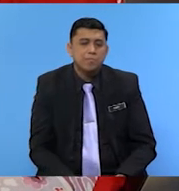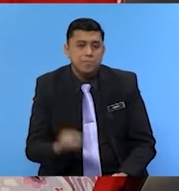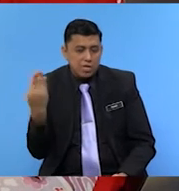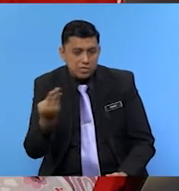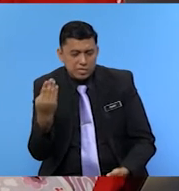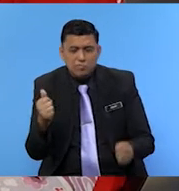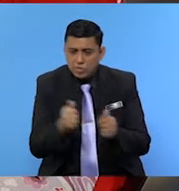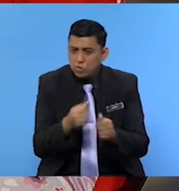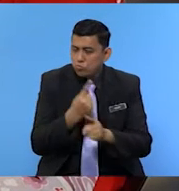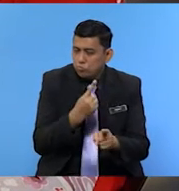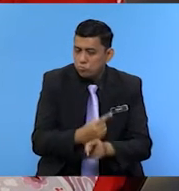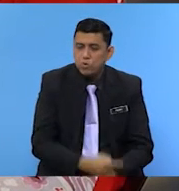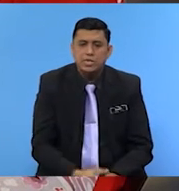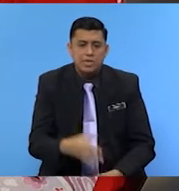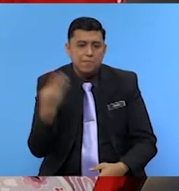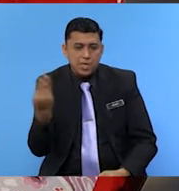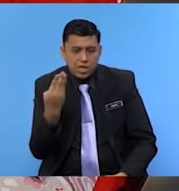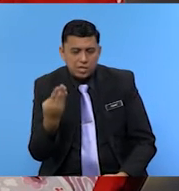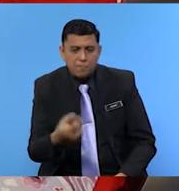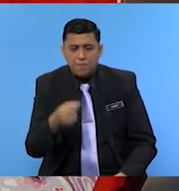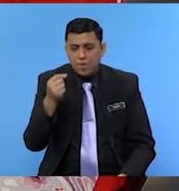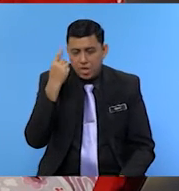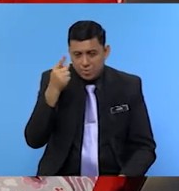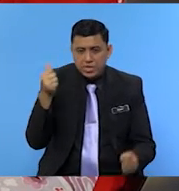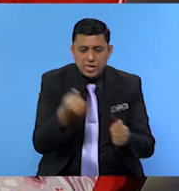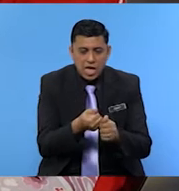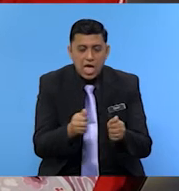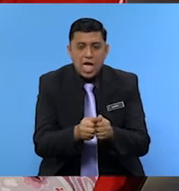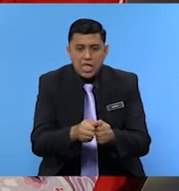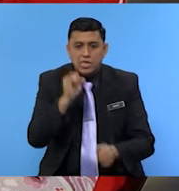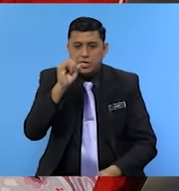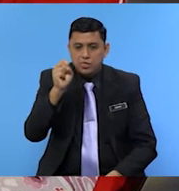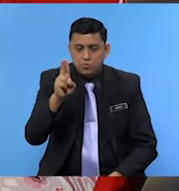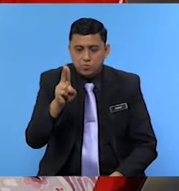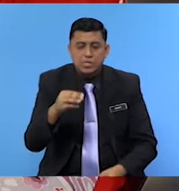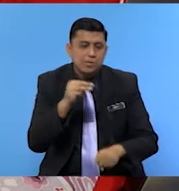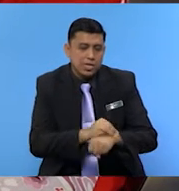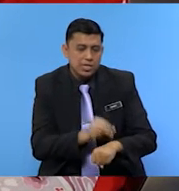dan sentiasa peka dengan isu semasa. Dan Cikgu juga doakan semoga